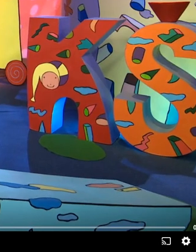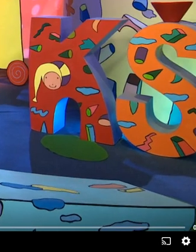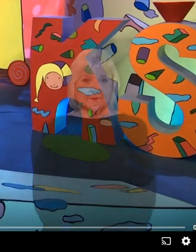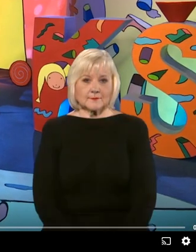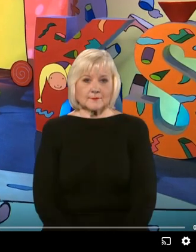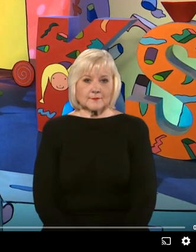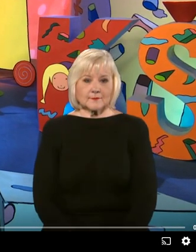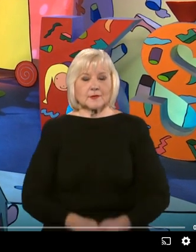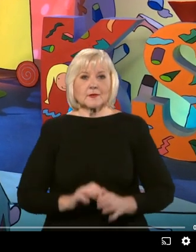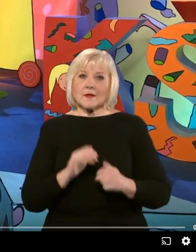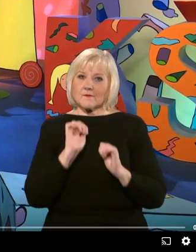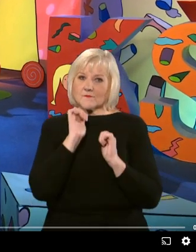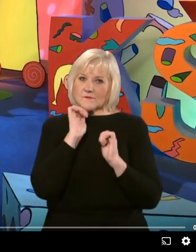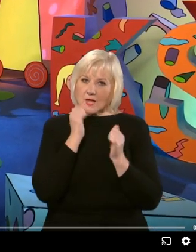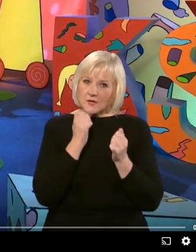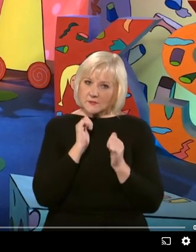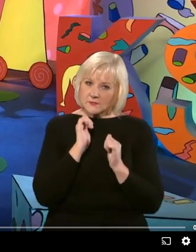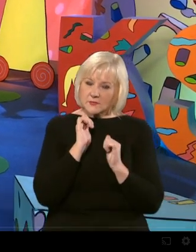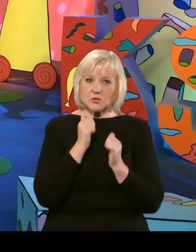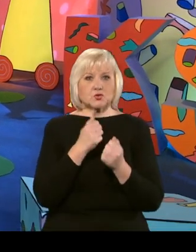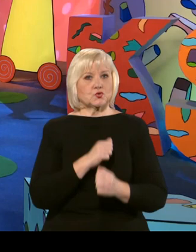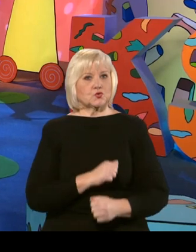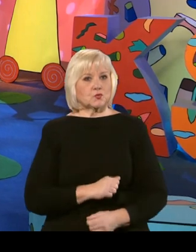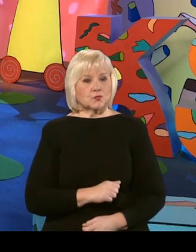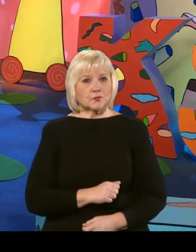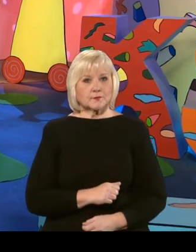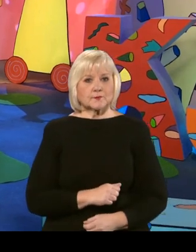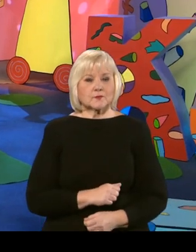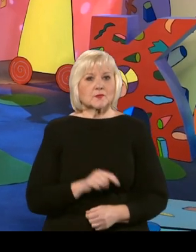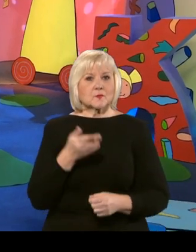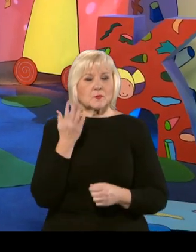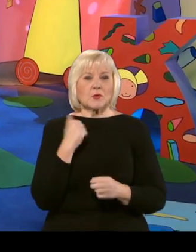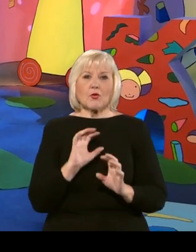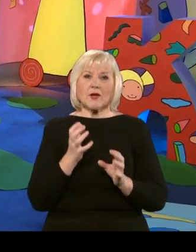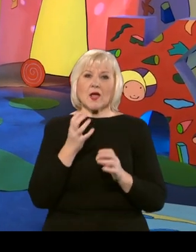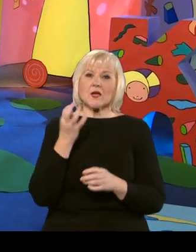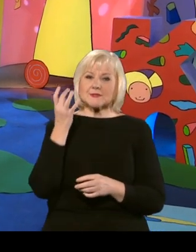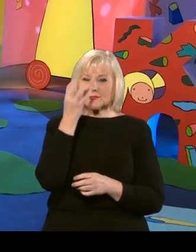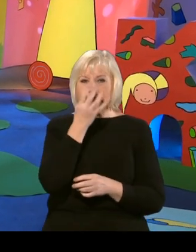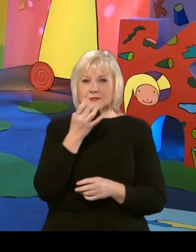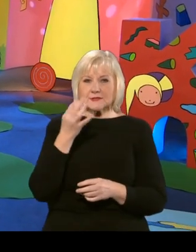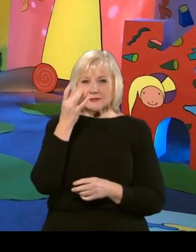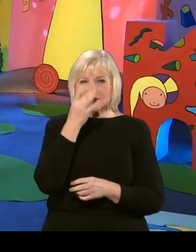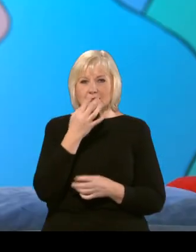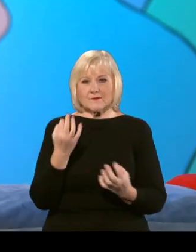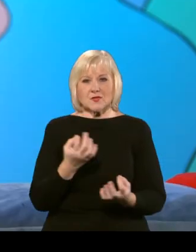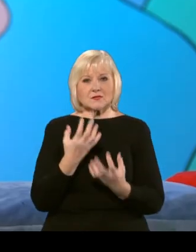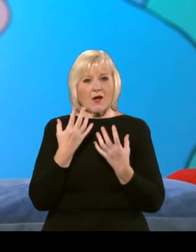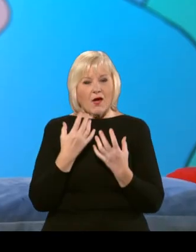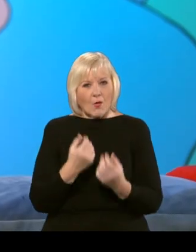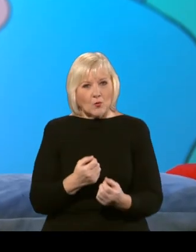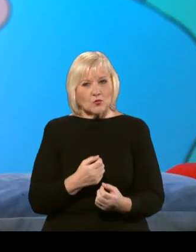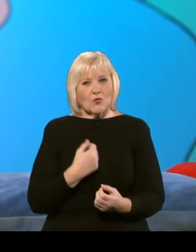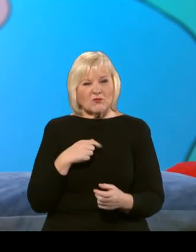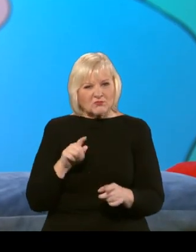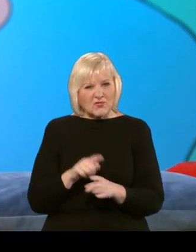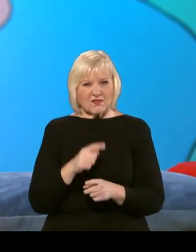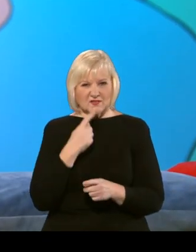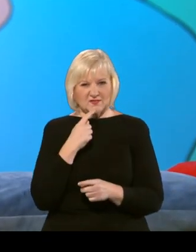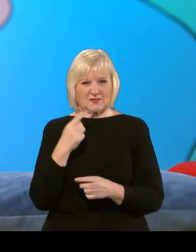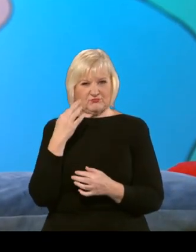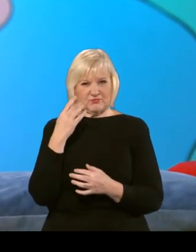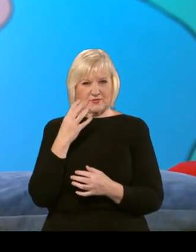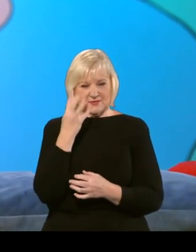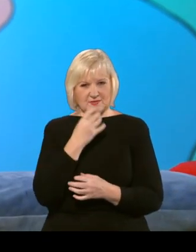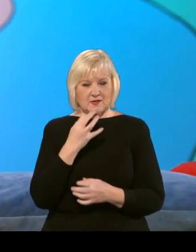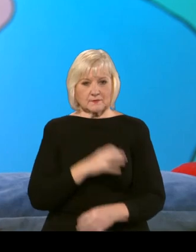Ty, Františku, takový krásný sen o autíčku, to bych také chtěla. Je, a víte co?